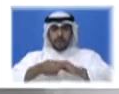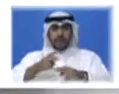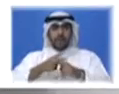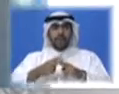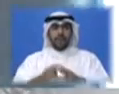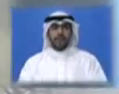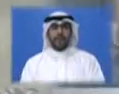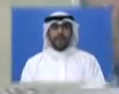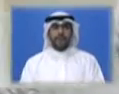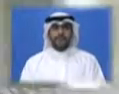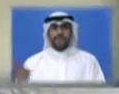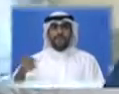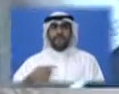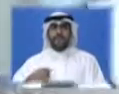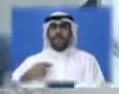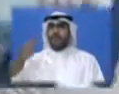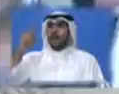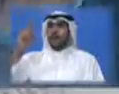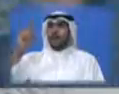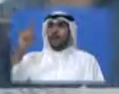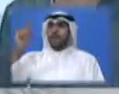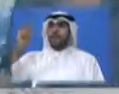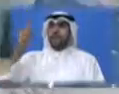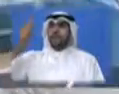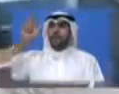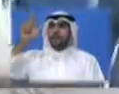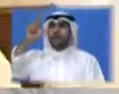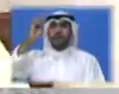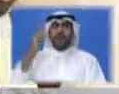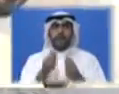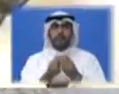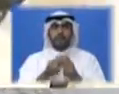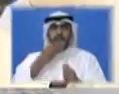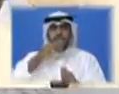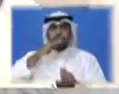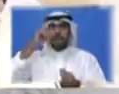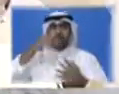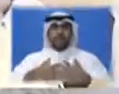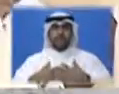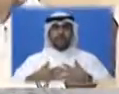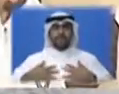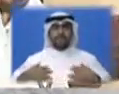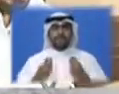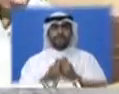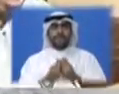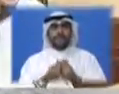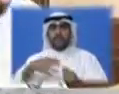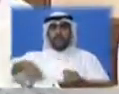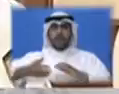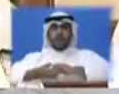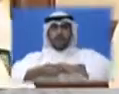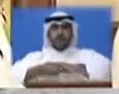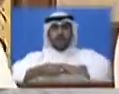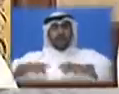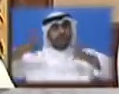واللاعبين. اللاعب الكويتي عبد الله المزين أعرب عن سعادته بالدعم الذي حصل عليه من الهيئة والاتحاد ومن أقاربه